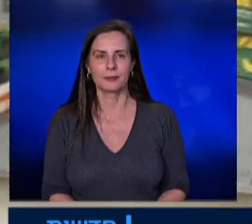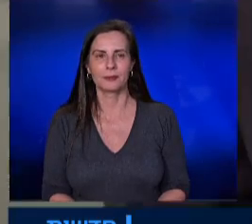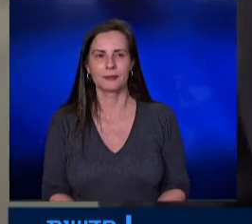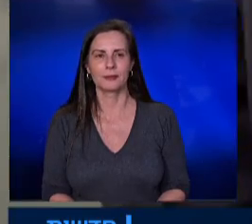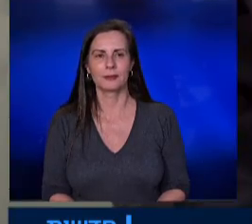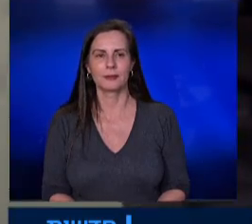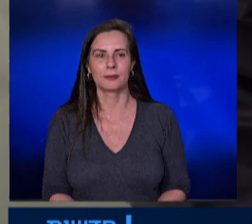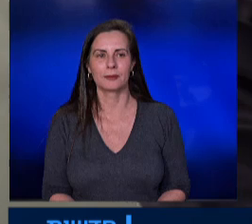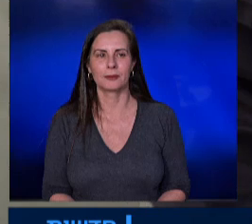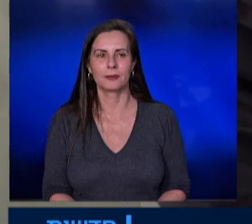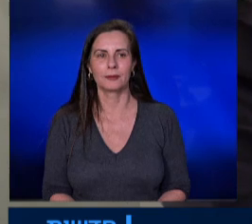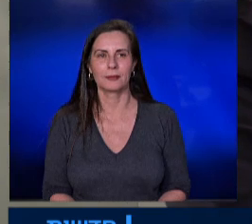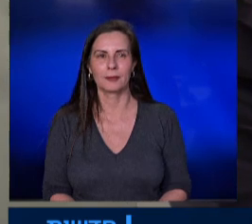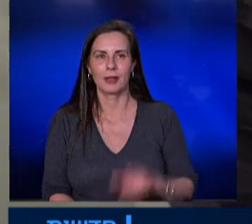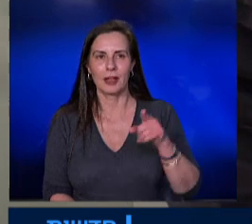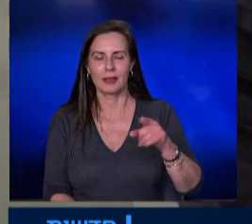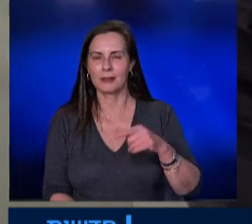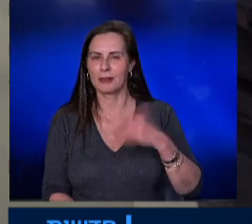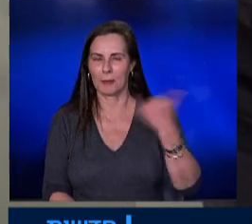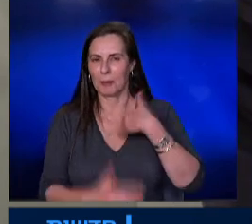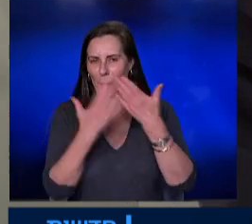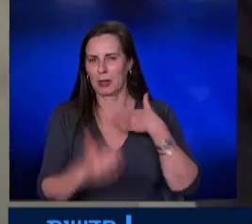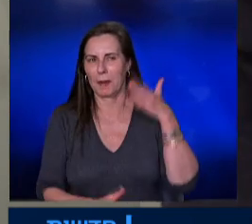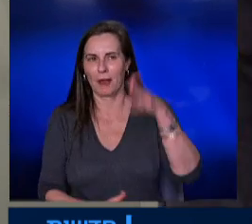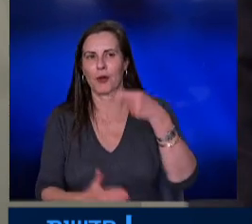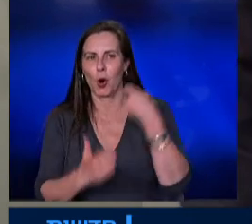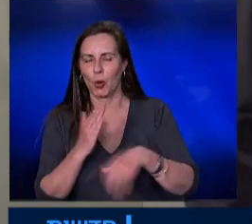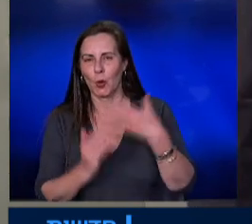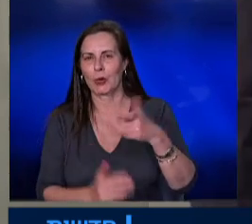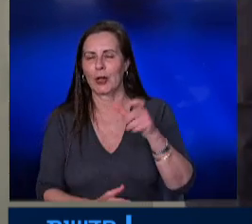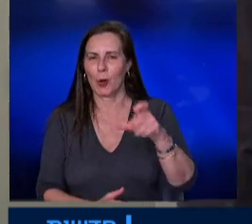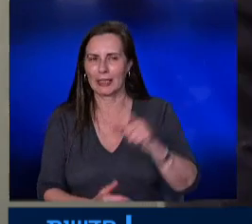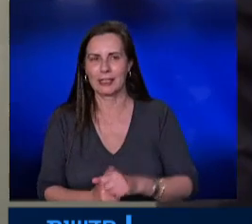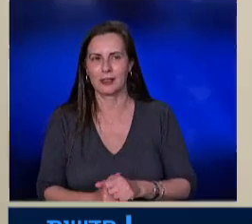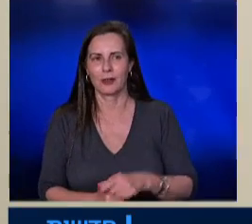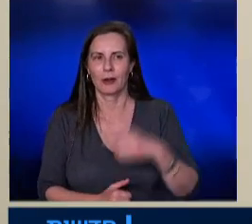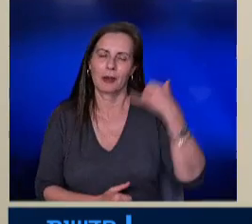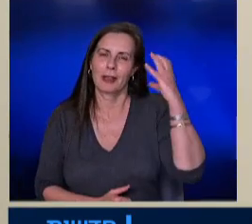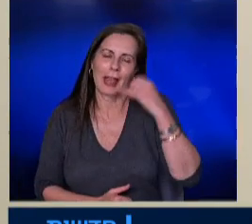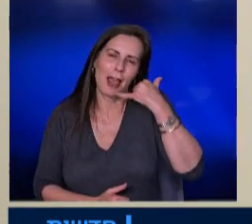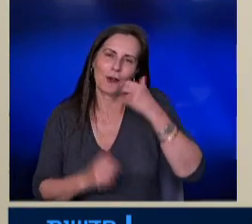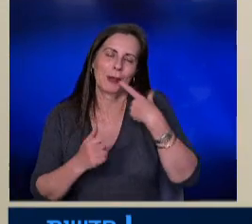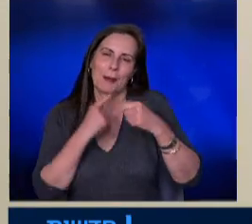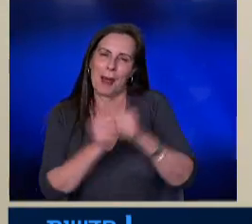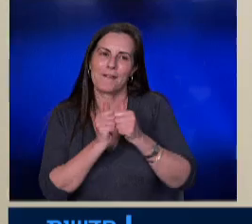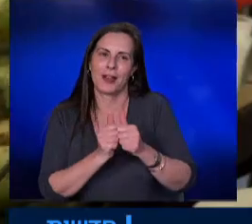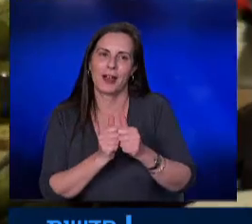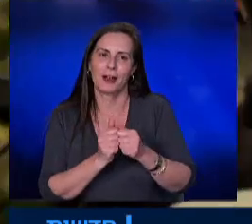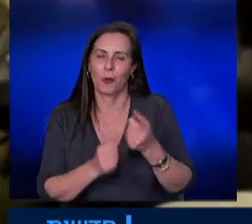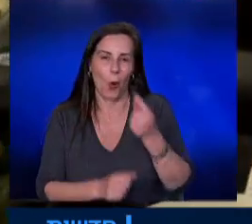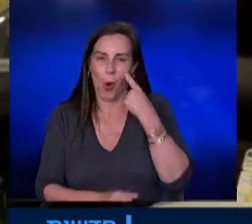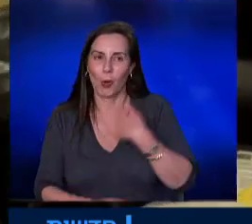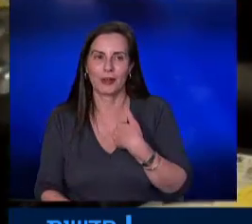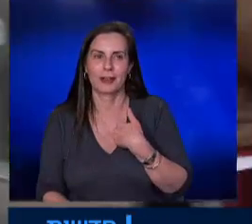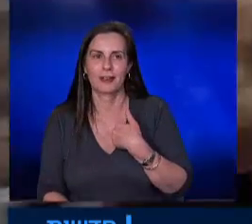זה סמי הידוע, אני בא אליו בבוקר, קונה, נותן לו את הכרטיס, הוא מדבר בטלפון עם החברה שלו, בקושי רואה אותי.